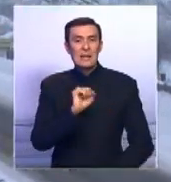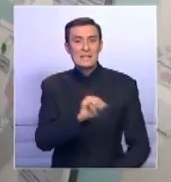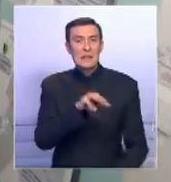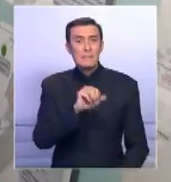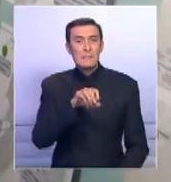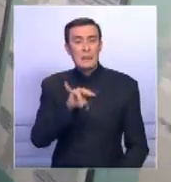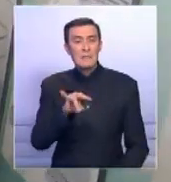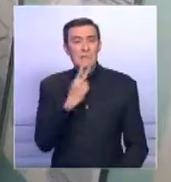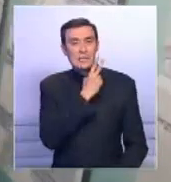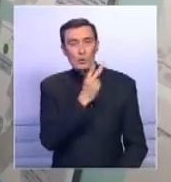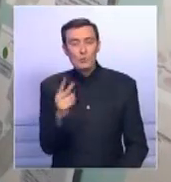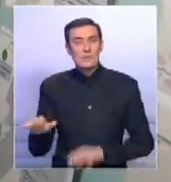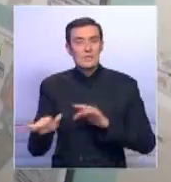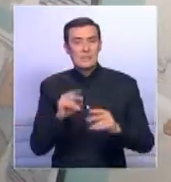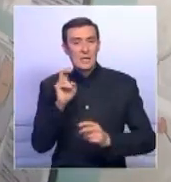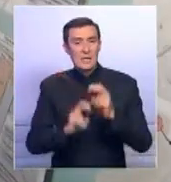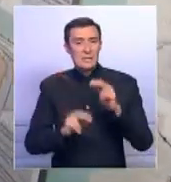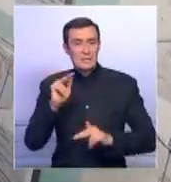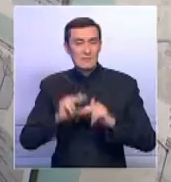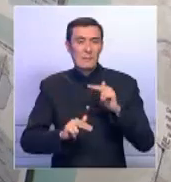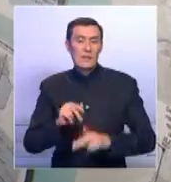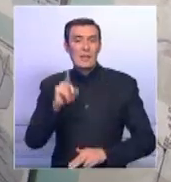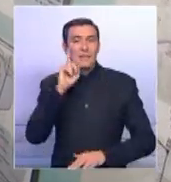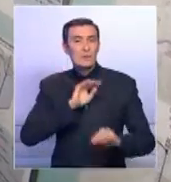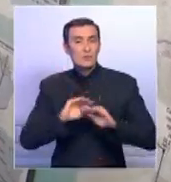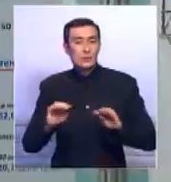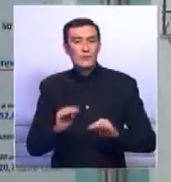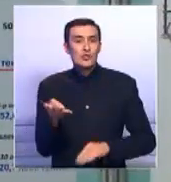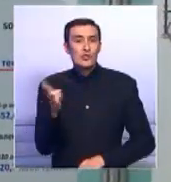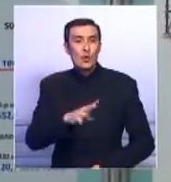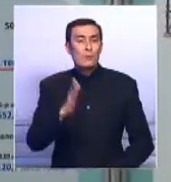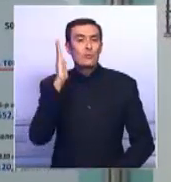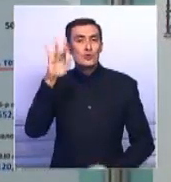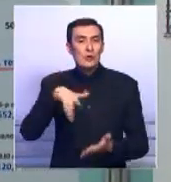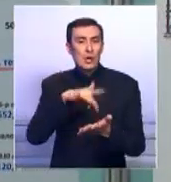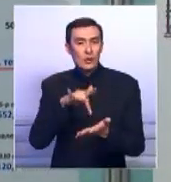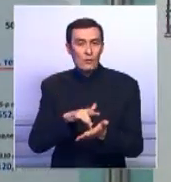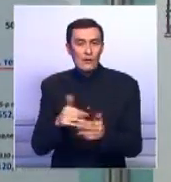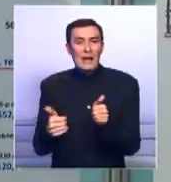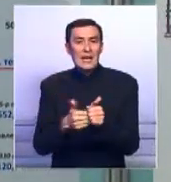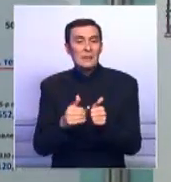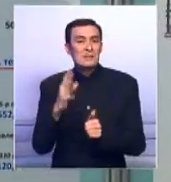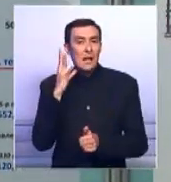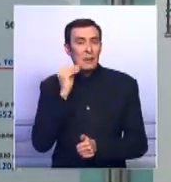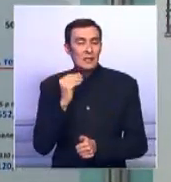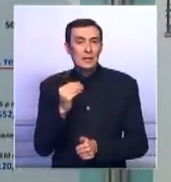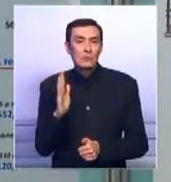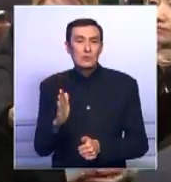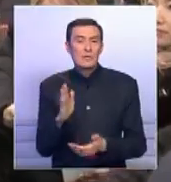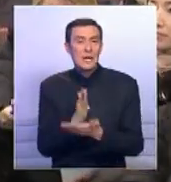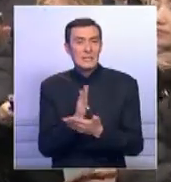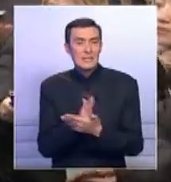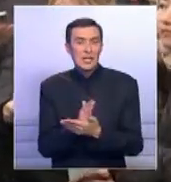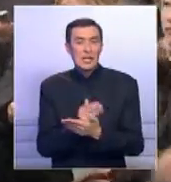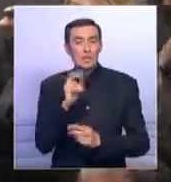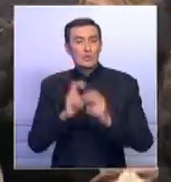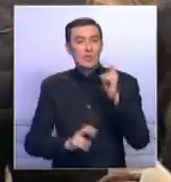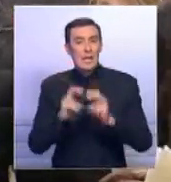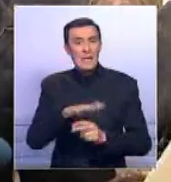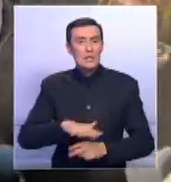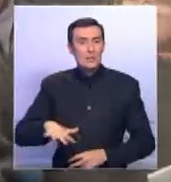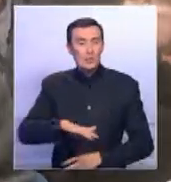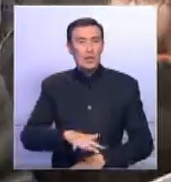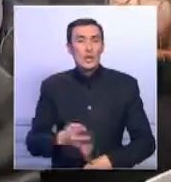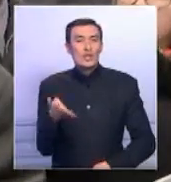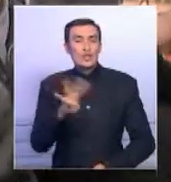Мамин также ознакомился с ходом строительства инфраструктурных объектов 4 будущих городов-спутников Алматы. В одном из них будет располагаться индустриальная